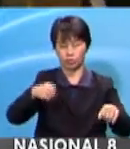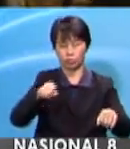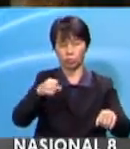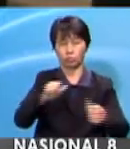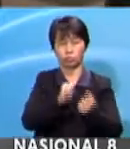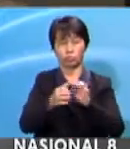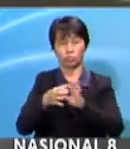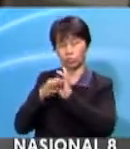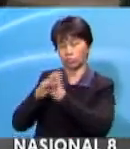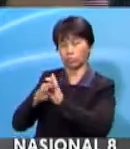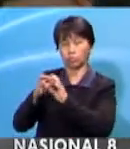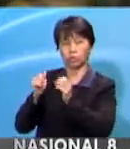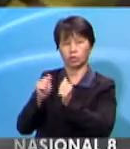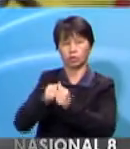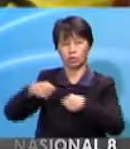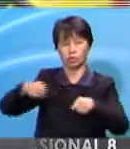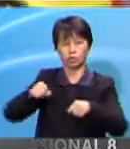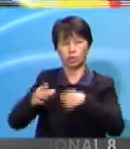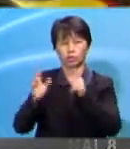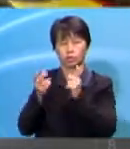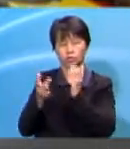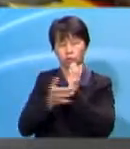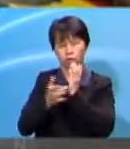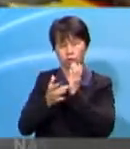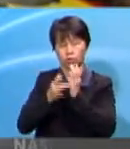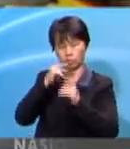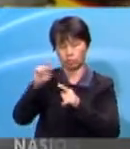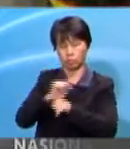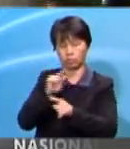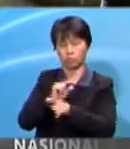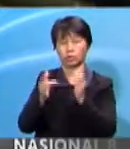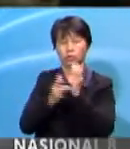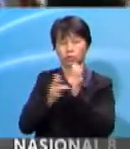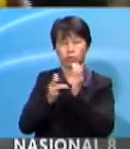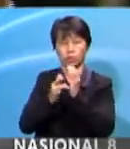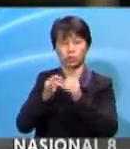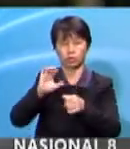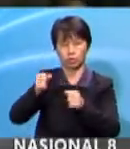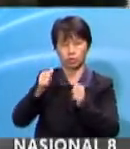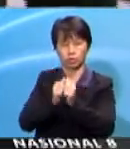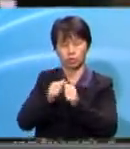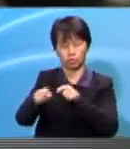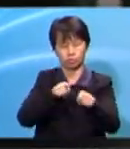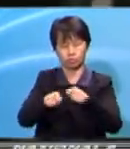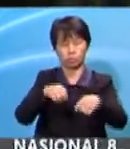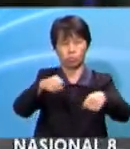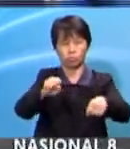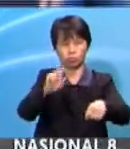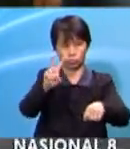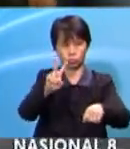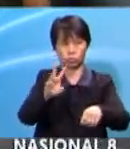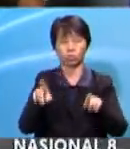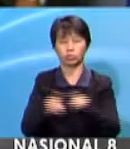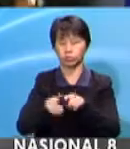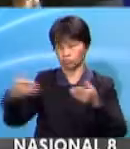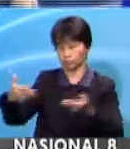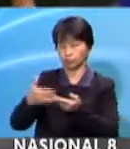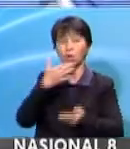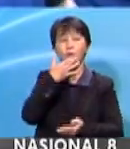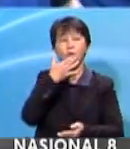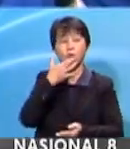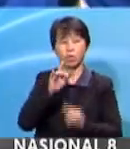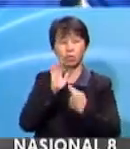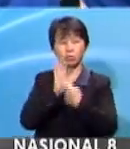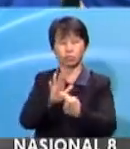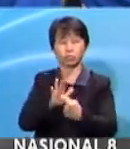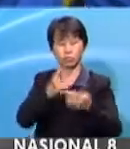menjalin kerjasama dengan Sute teknologi bagi menggunakan teknologi Cendra itu dalam saingan Moto2 turut diperkenalkan yang